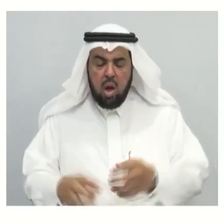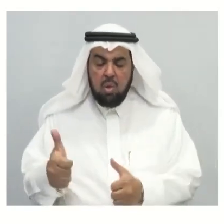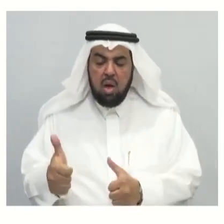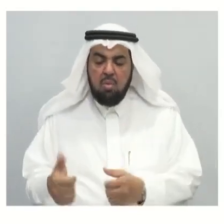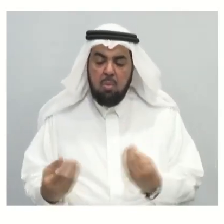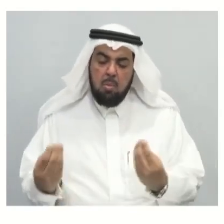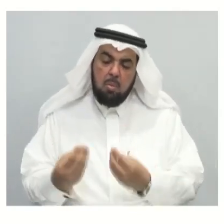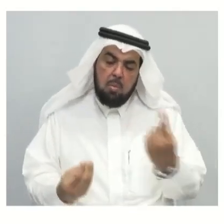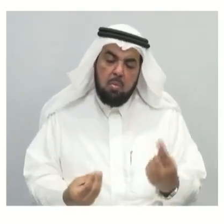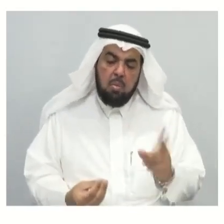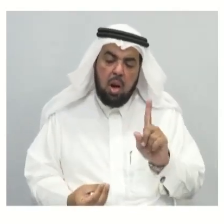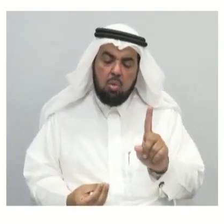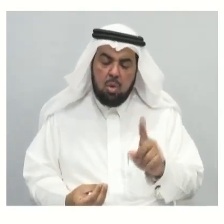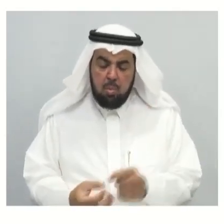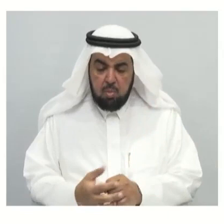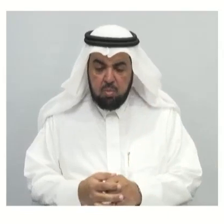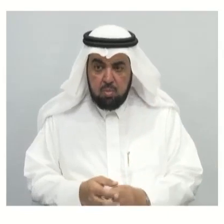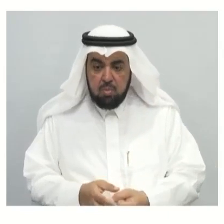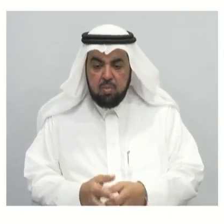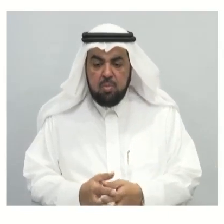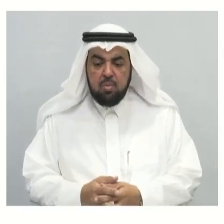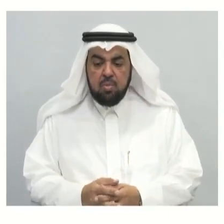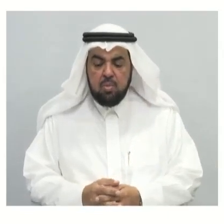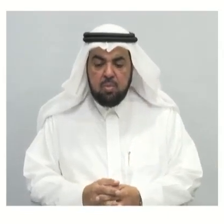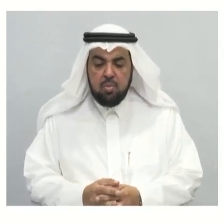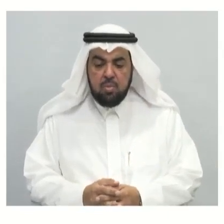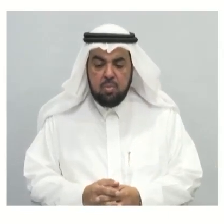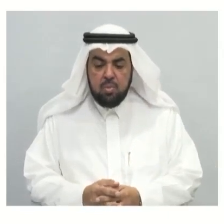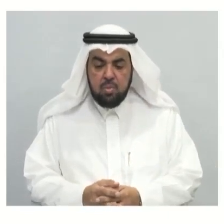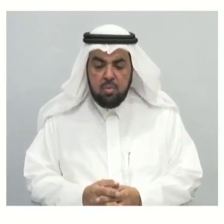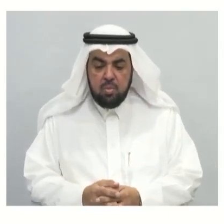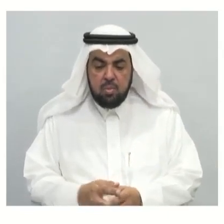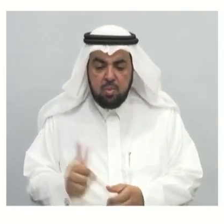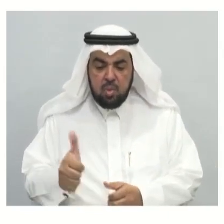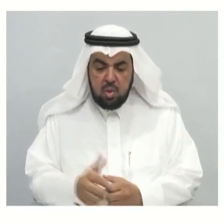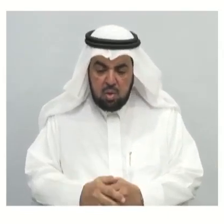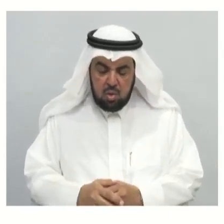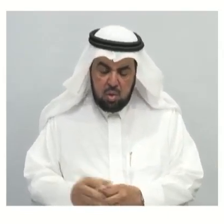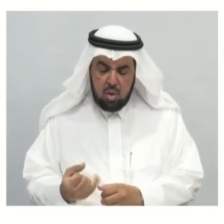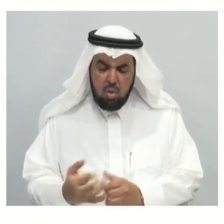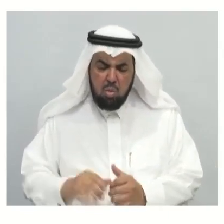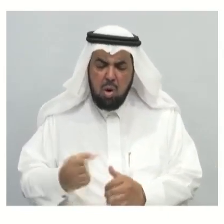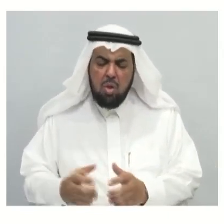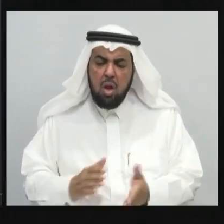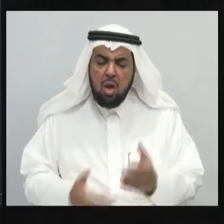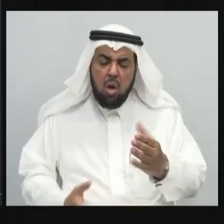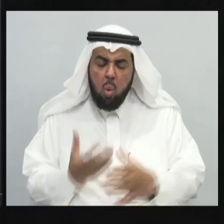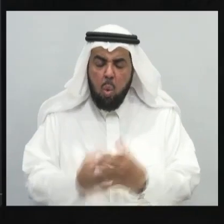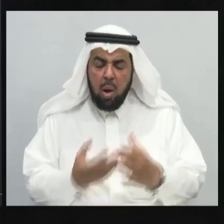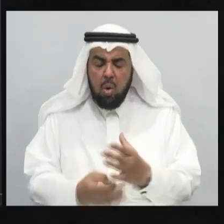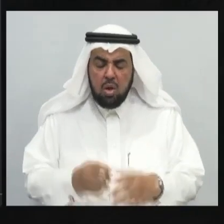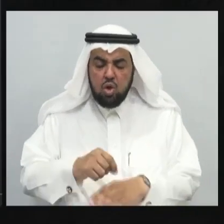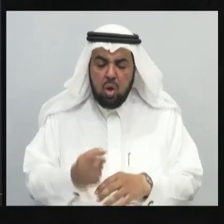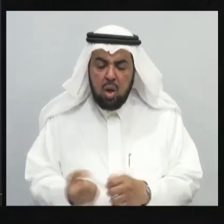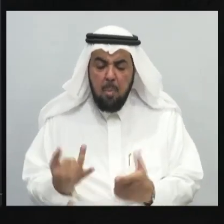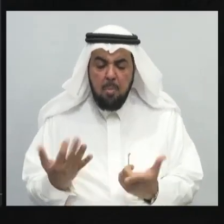الف بما يناسبه في العمود بء العمود الف معدل النمو السكاني كم يبلغ